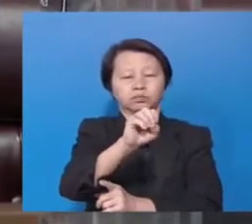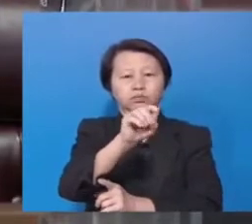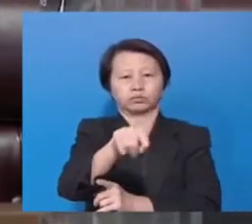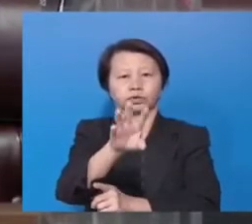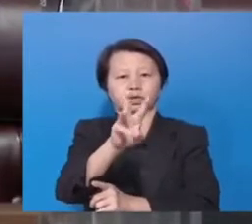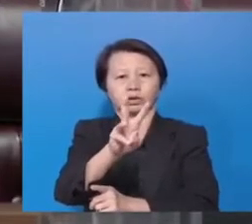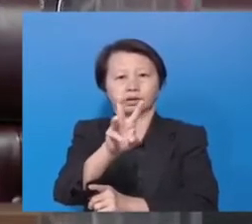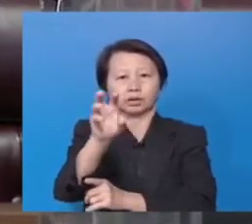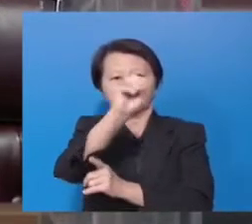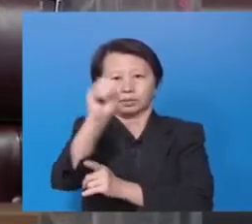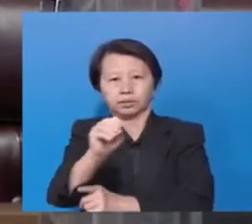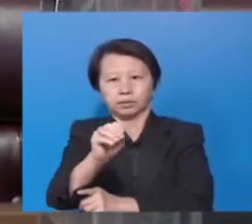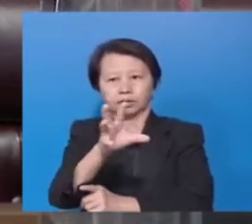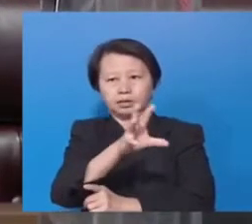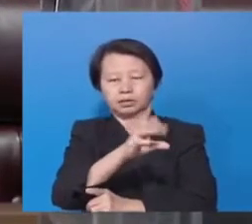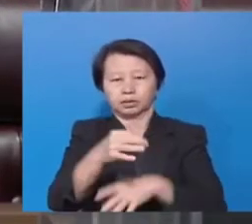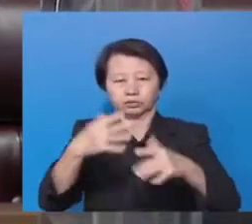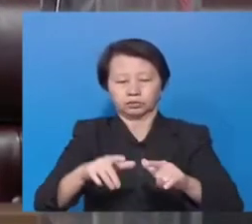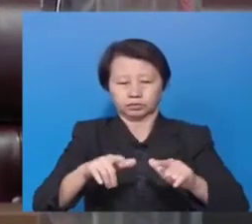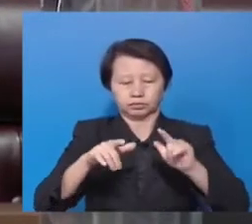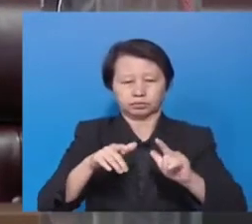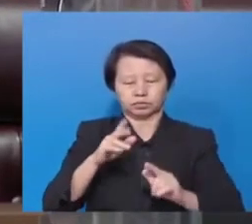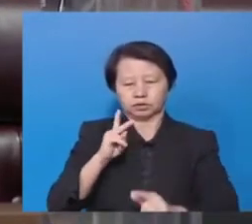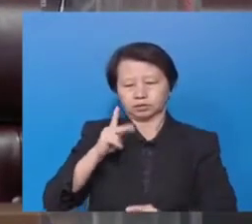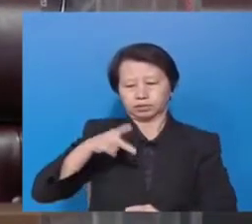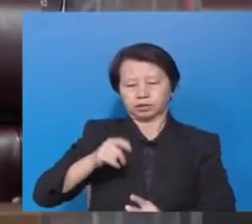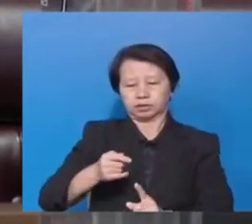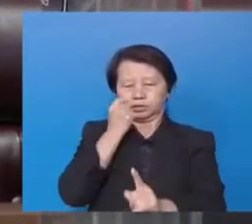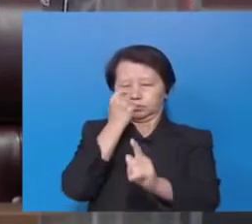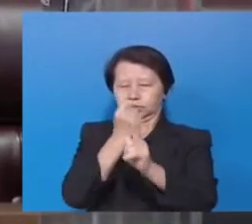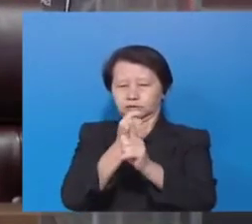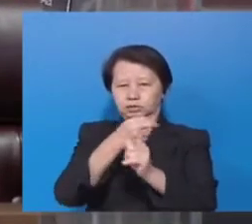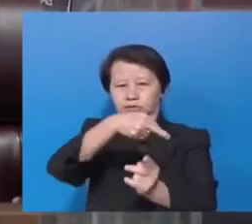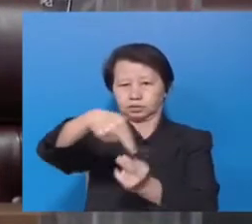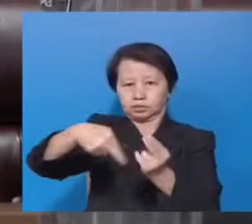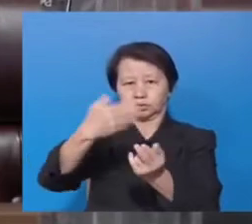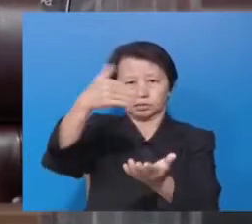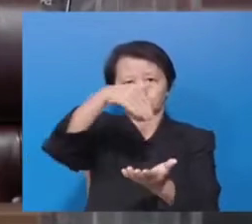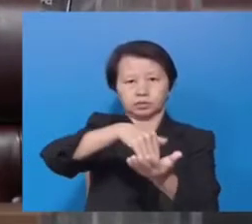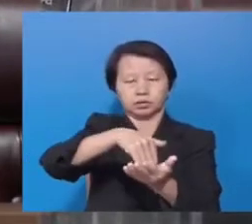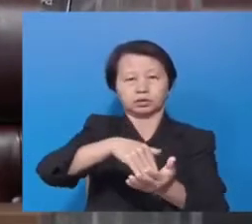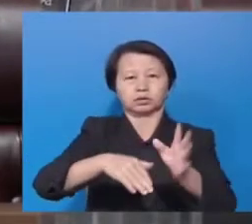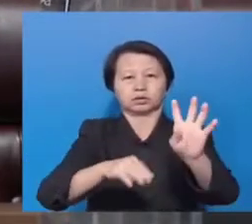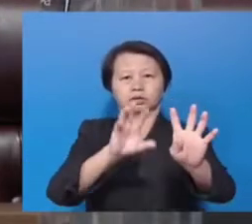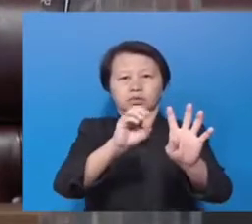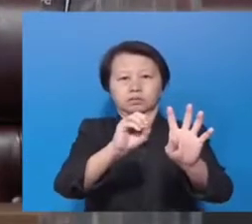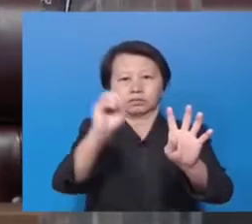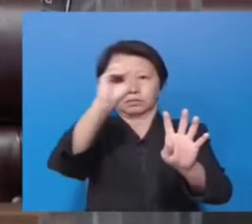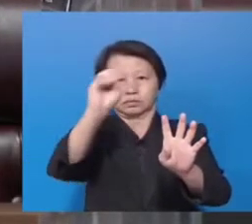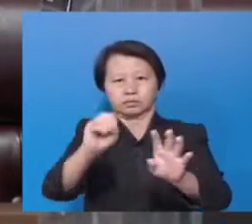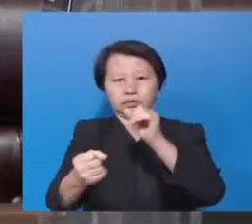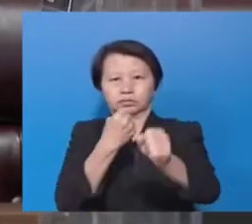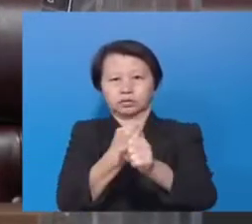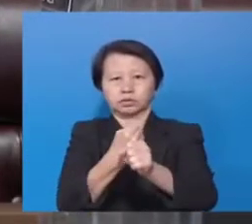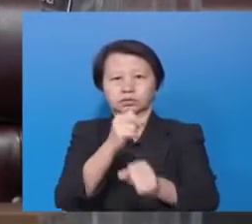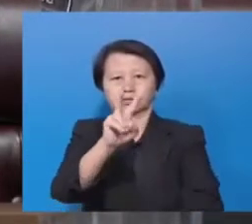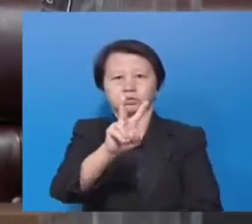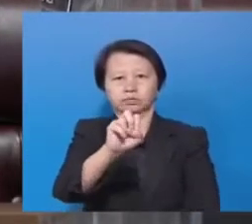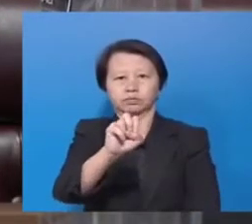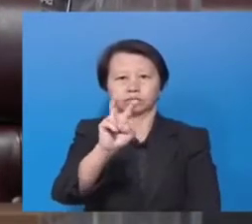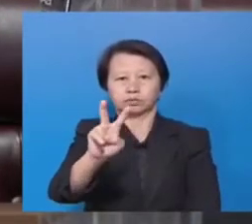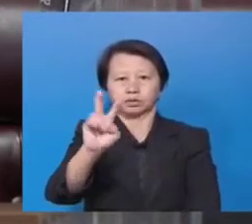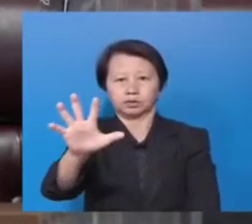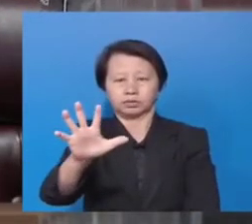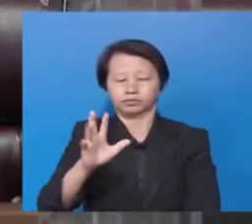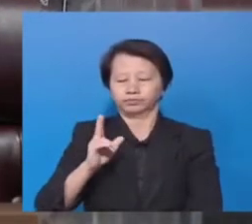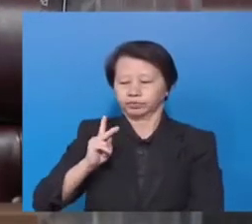700 dan kefir Kitty telah Menetapkan sasaran kada kita semula kebangsaan sebanyak 40 protes pada tahun 2025